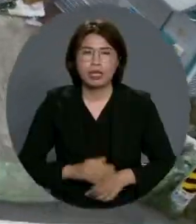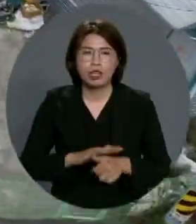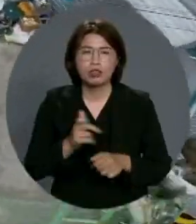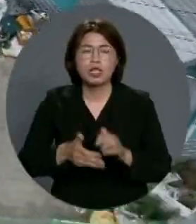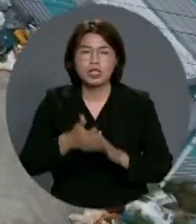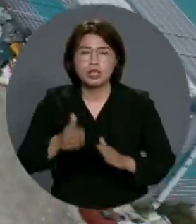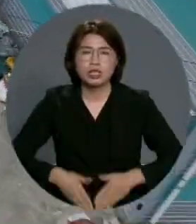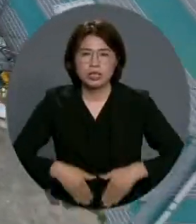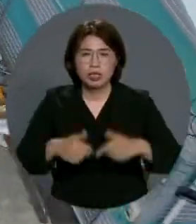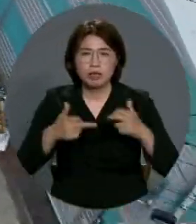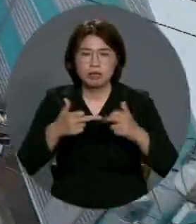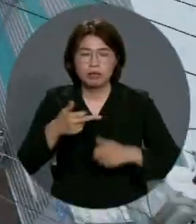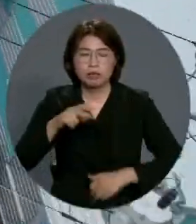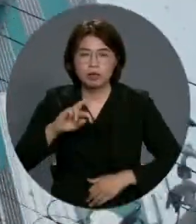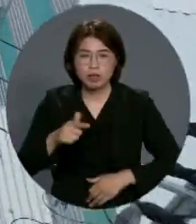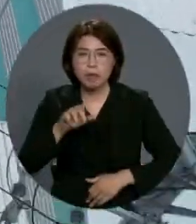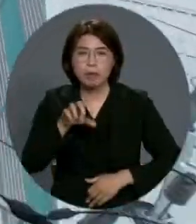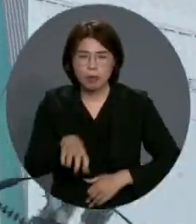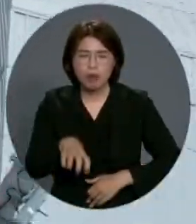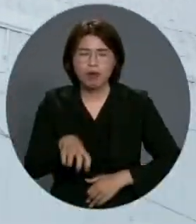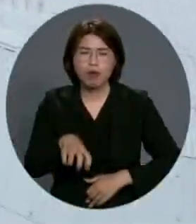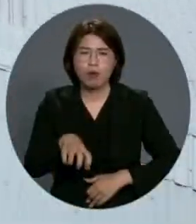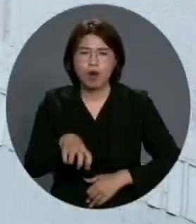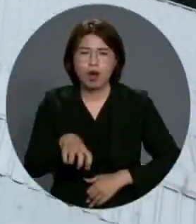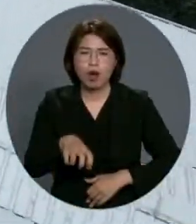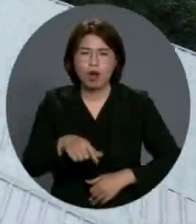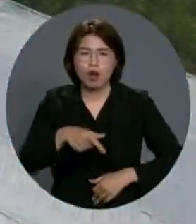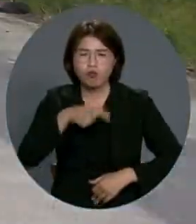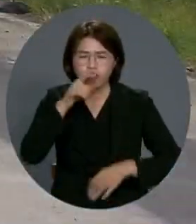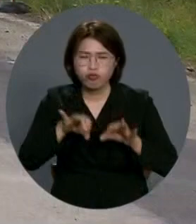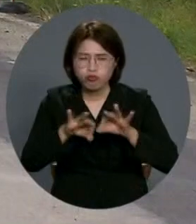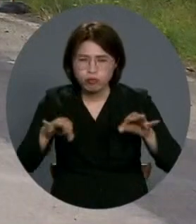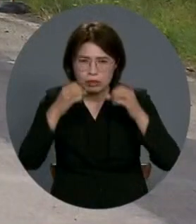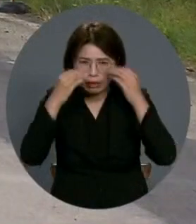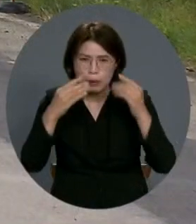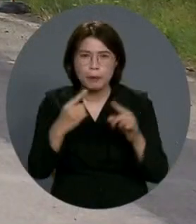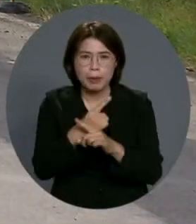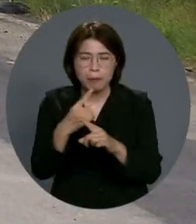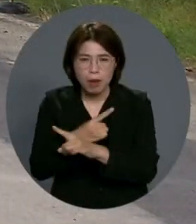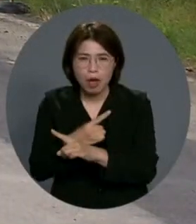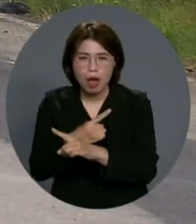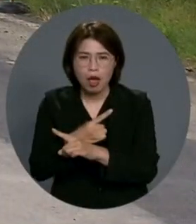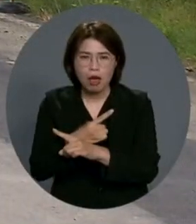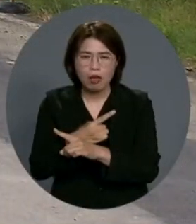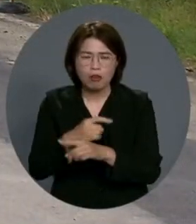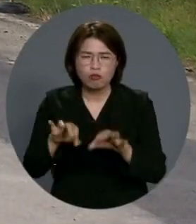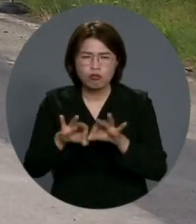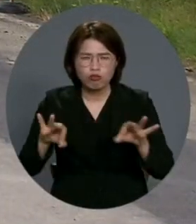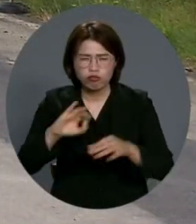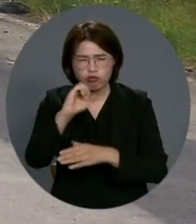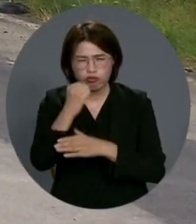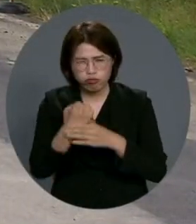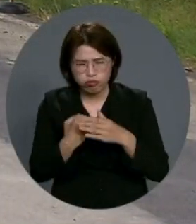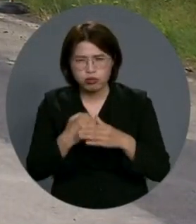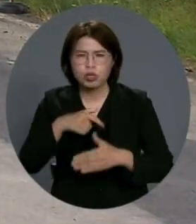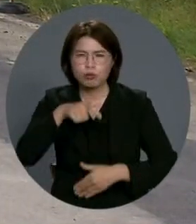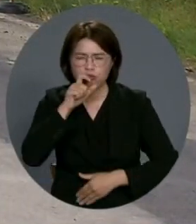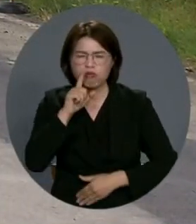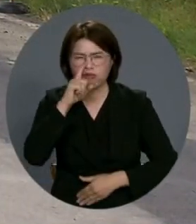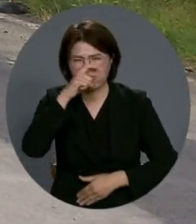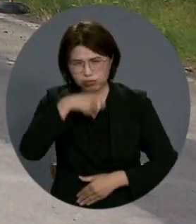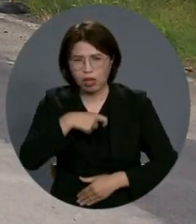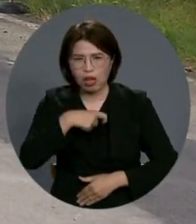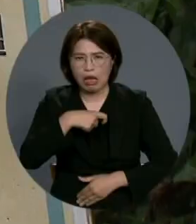경산시 남산면에 한 마을에 상수도관을 새로 매설하고 있습니다 장수관이 오래된 녹물과 흐린 물이